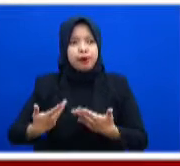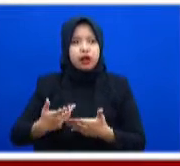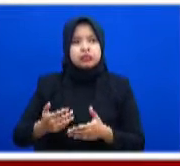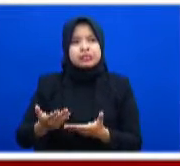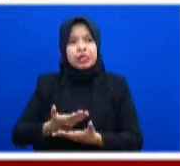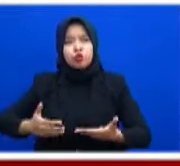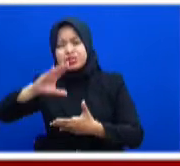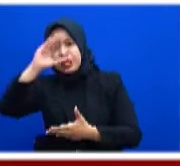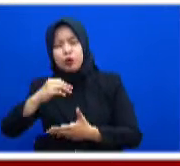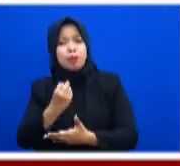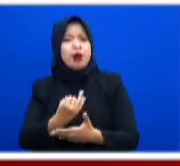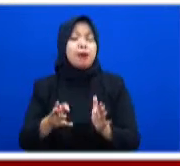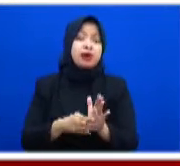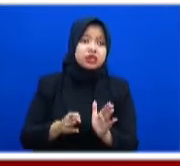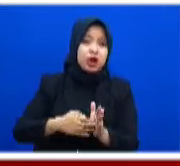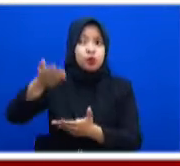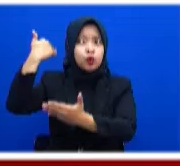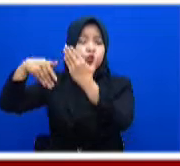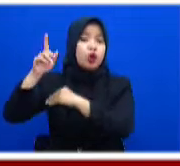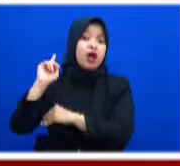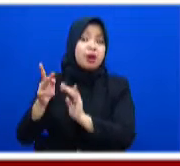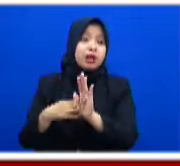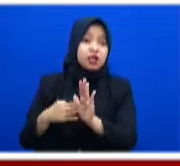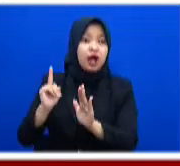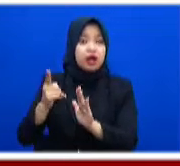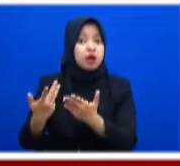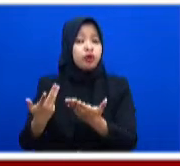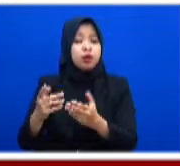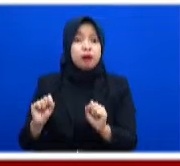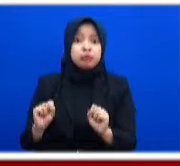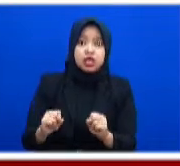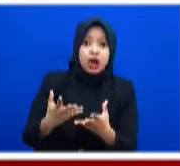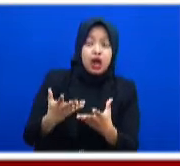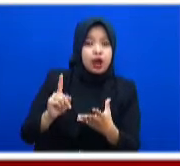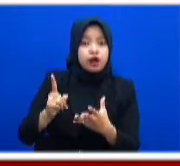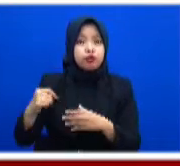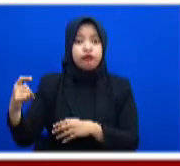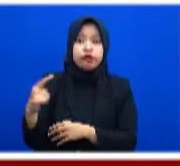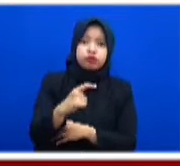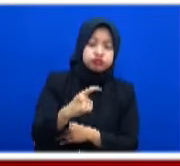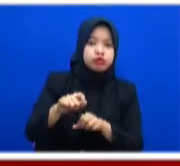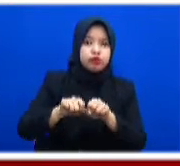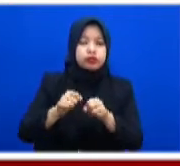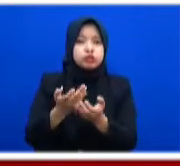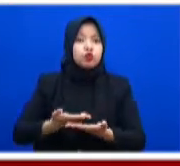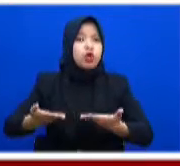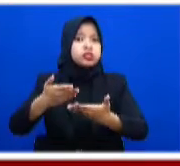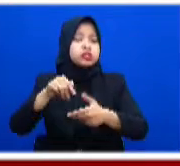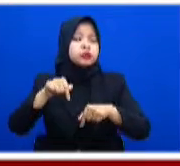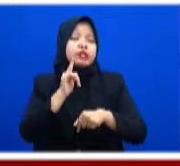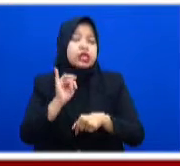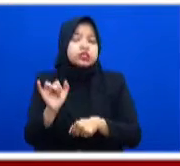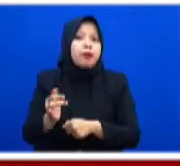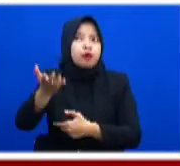ratusan cobaan dari zaman dulu sebenarnya kan, entah itu bencana alam, bencana sosial, atau virus dan wabah seperti saat ini, kita juga sebagai